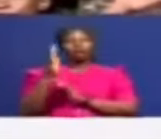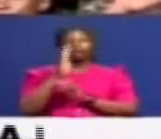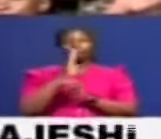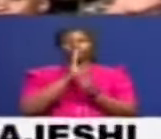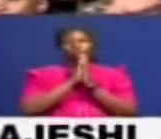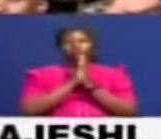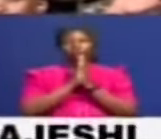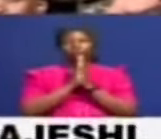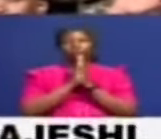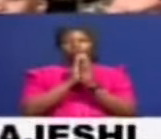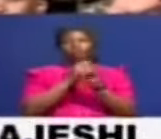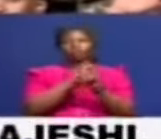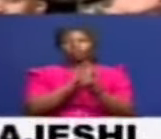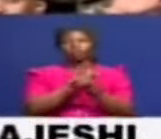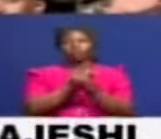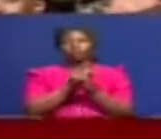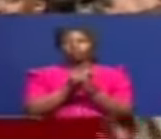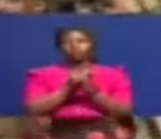Wing mwaka